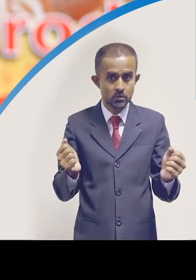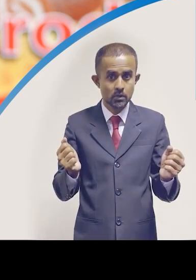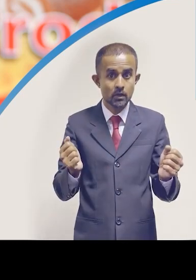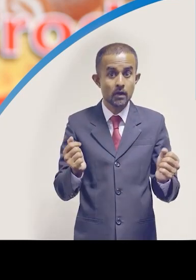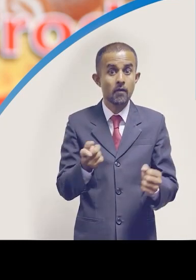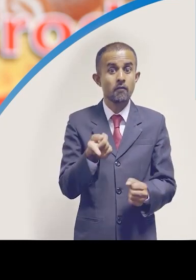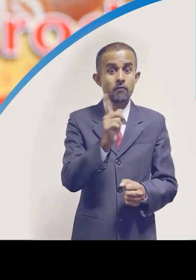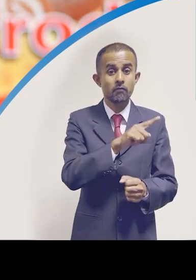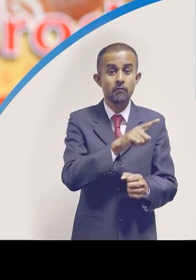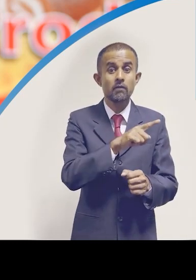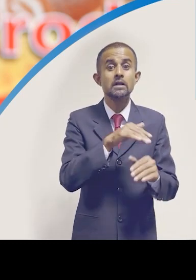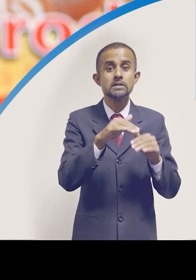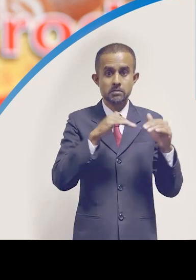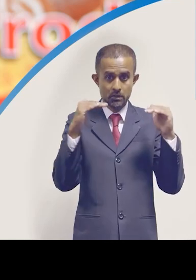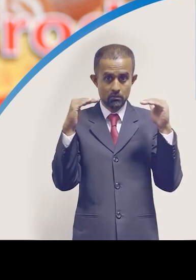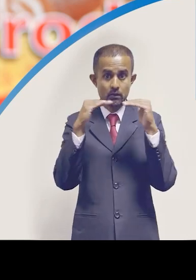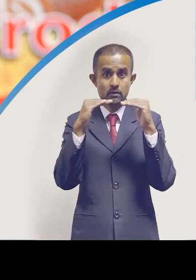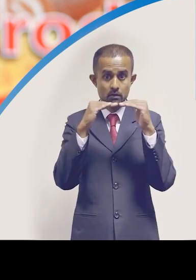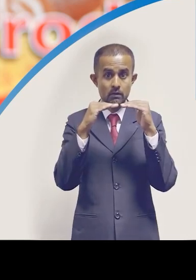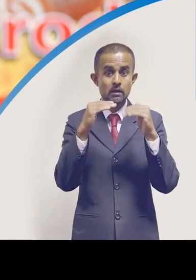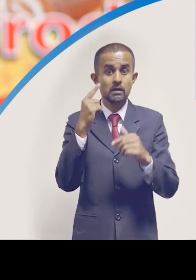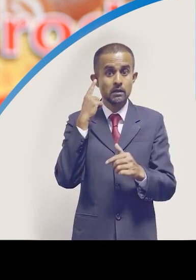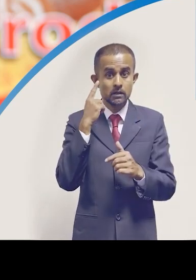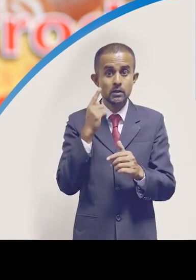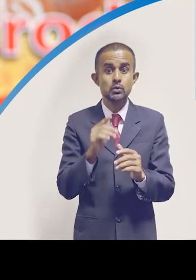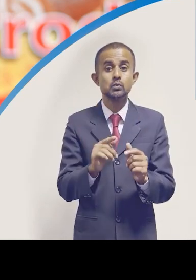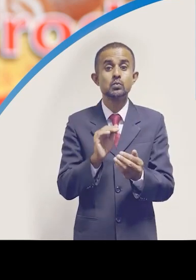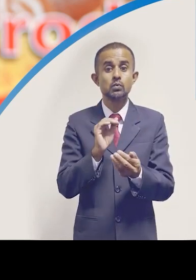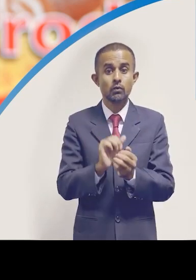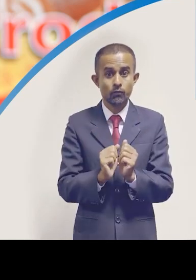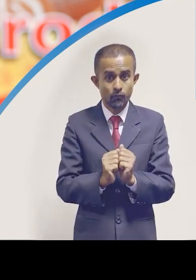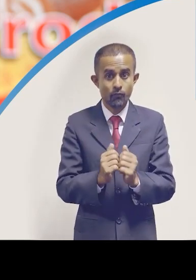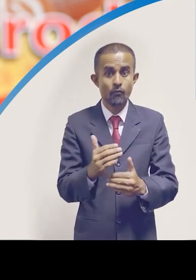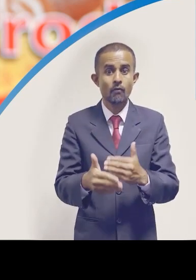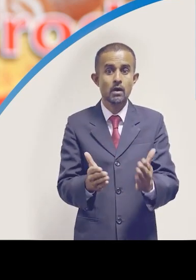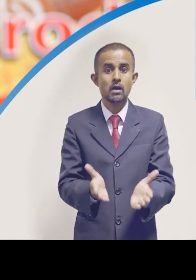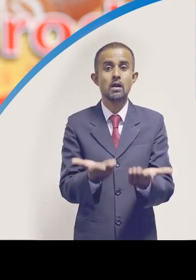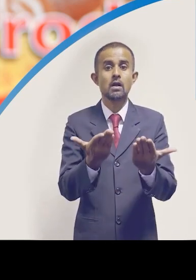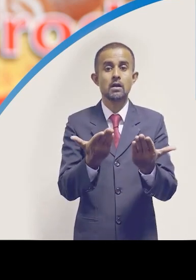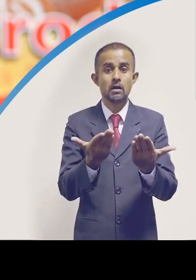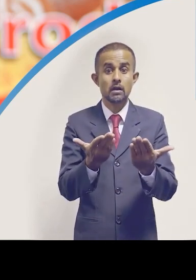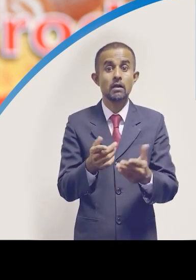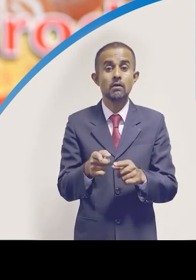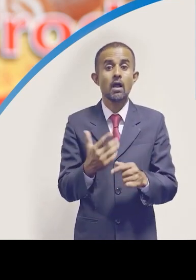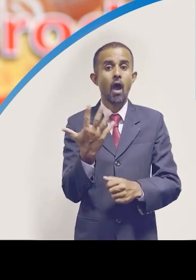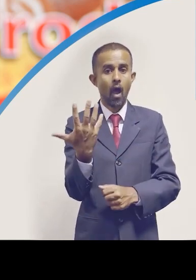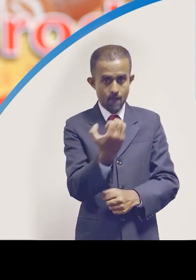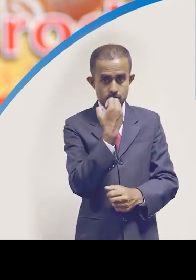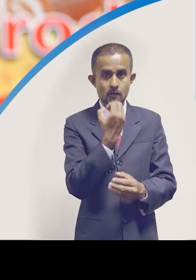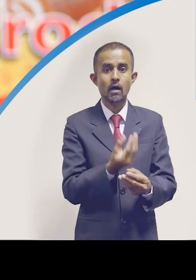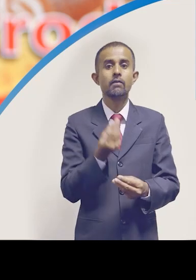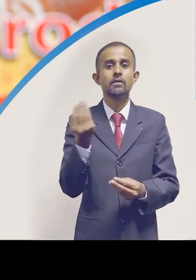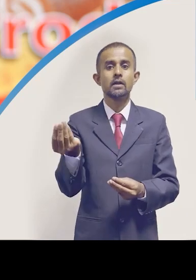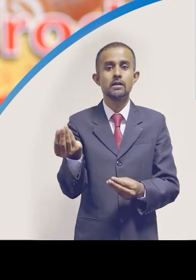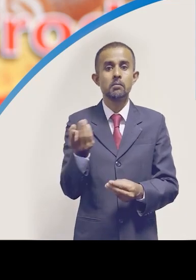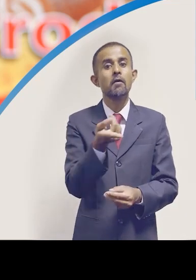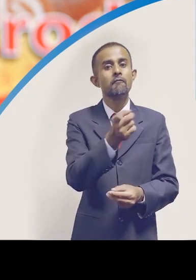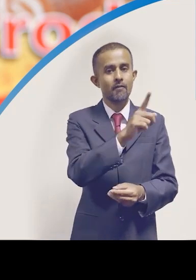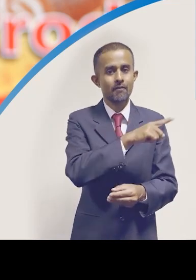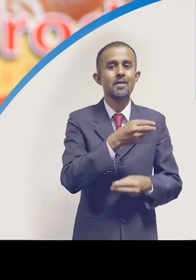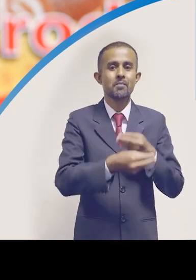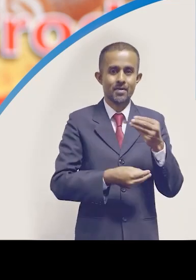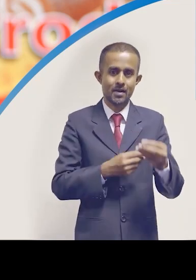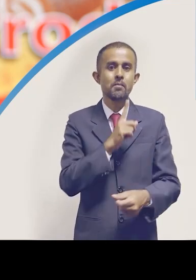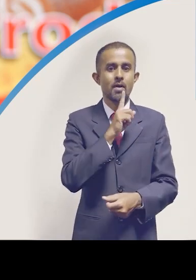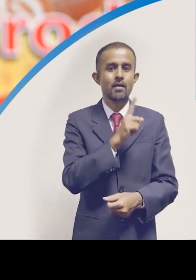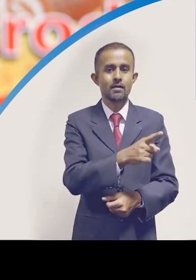නොකර අනිත්හා ගානට දාලා එයාලා ඒ මට්ටමේ තියාගෙන වැඩ කරන්න මේ ඒ අයට ඒ අවස්ථාව දෙන්න